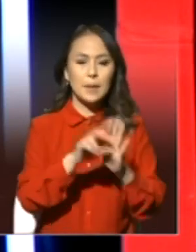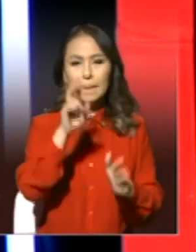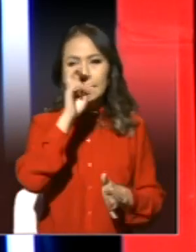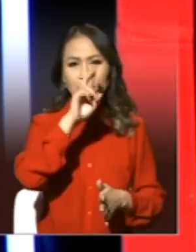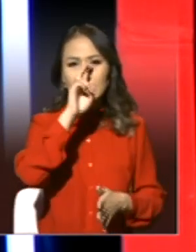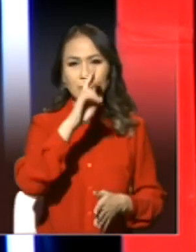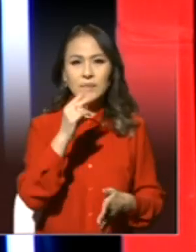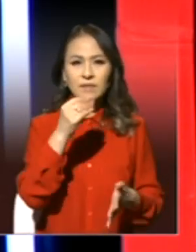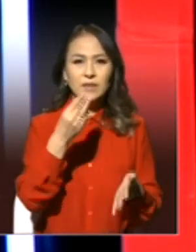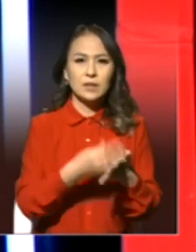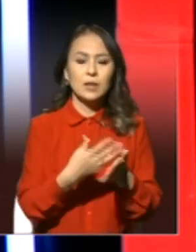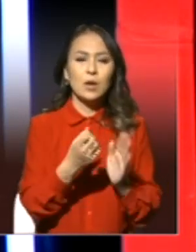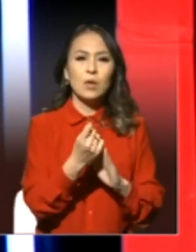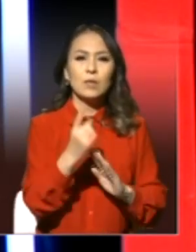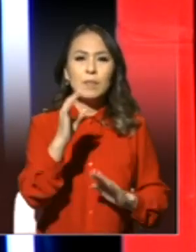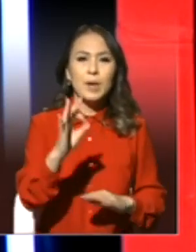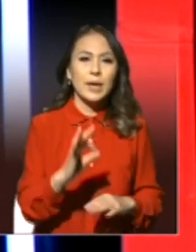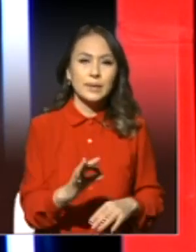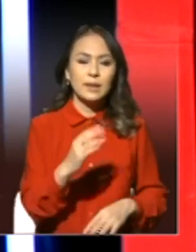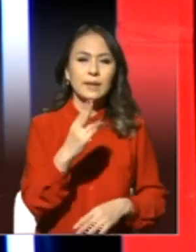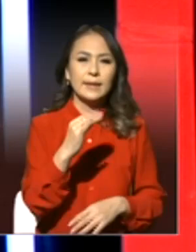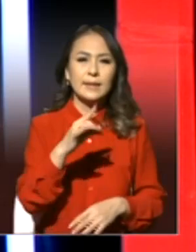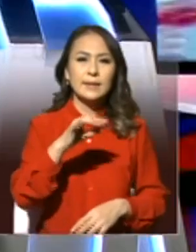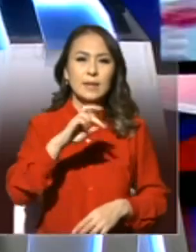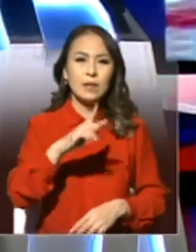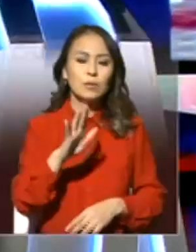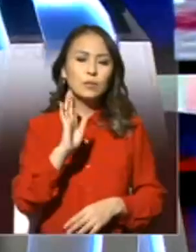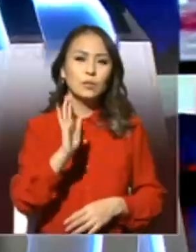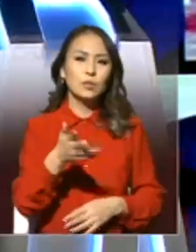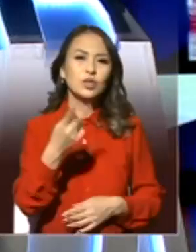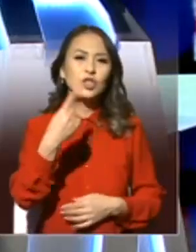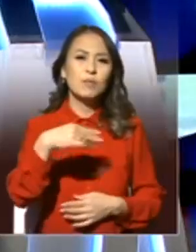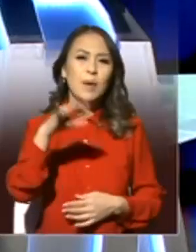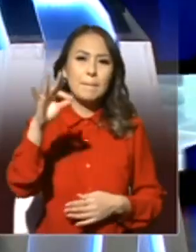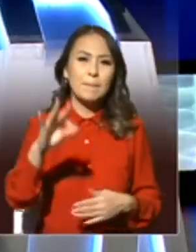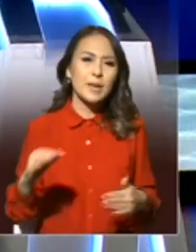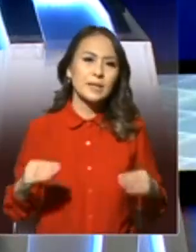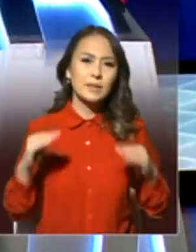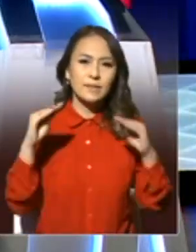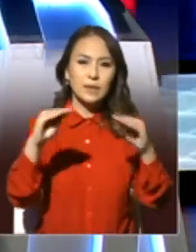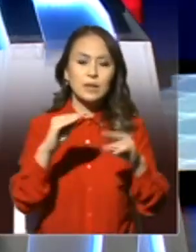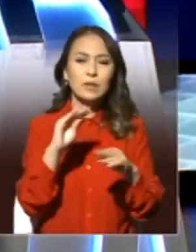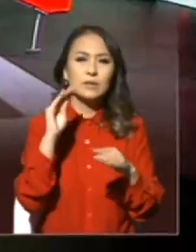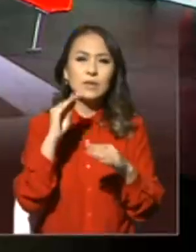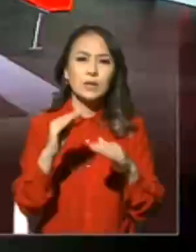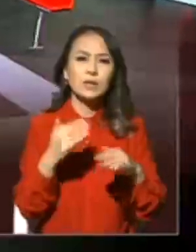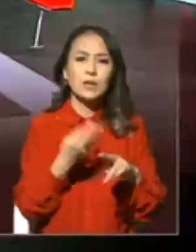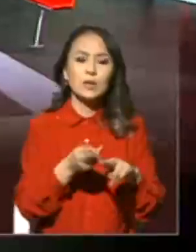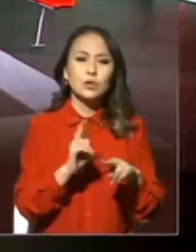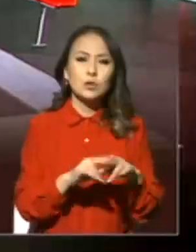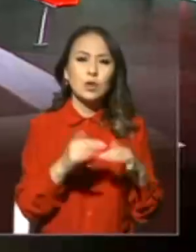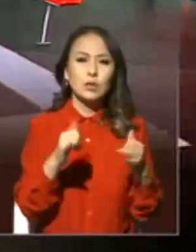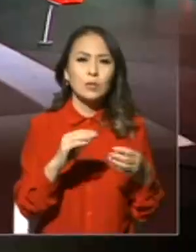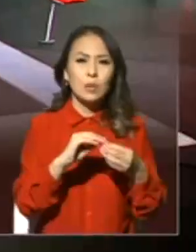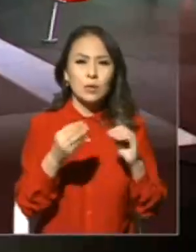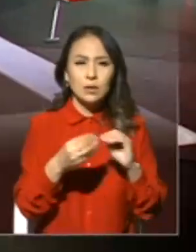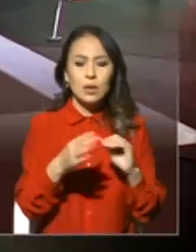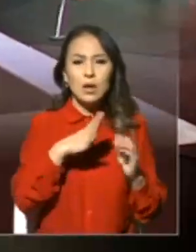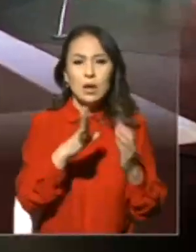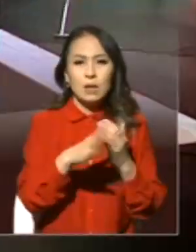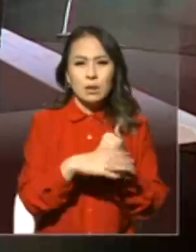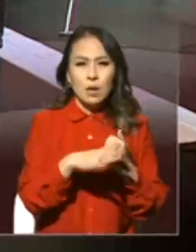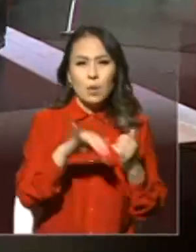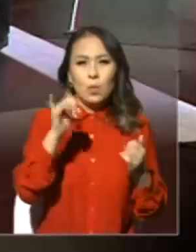жанар-жағармайдың бағасы 11%-ға, дизель отыны 20%-ға қымбаттайтын. Дегенмен де мынандай үлкен проблема бар бізде. Мысалға Орал дейміз, Атырау,